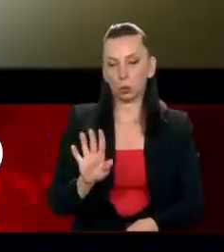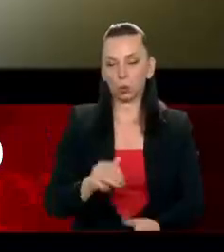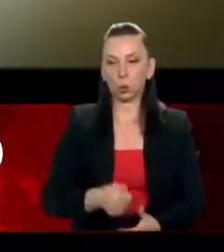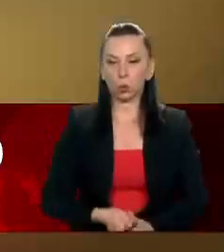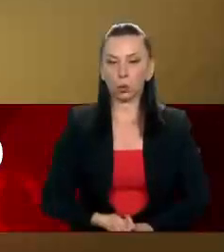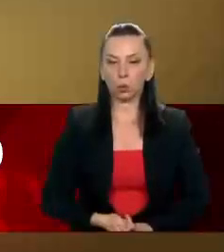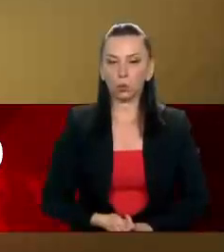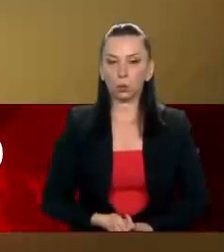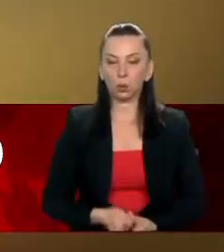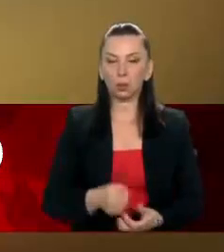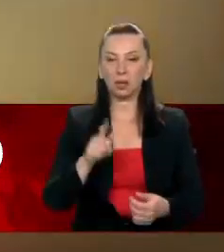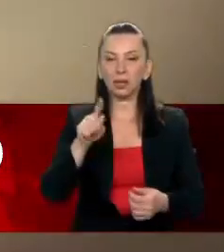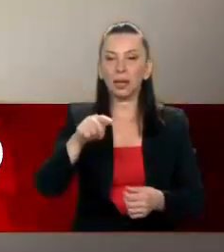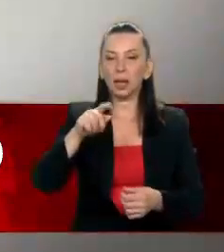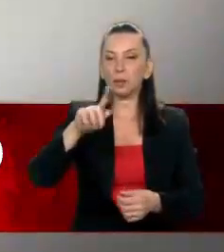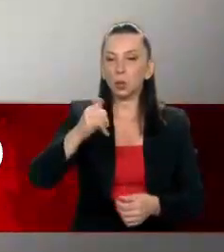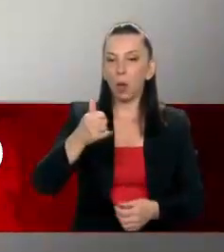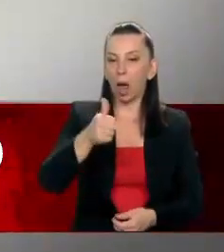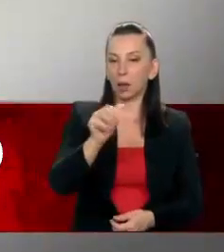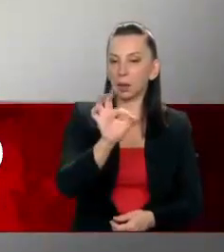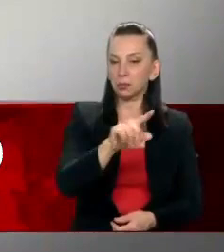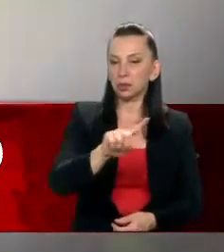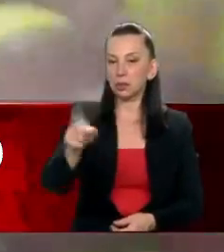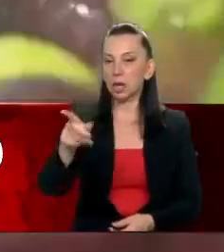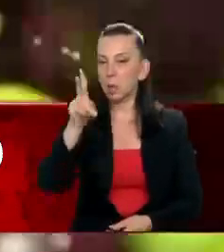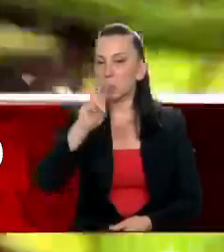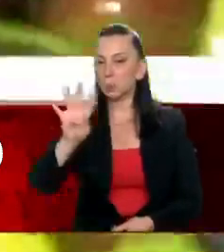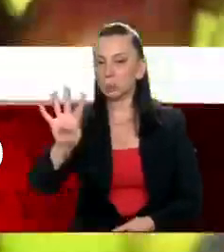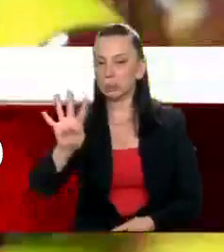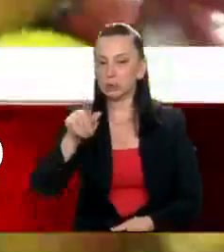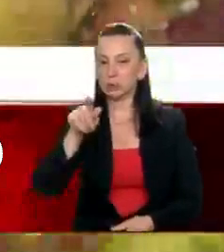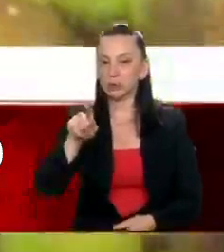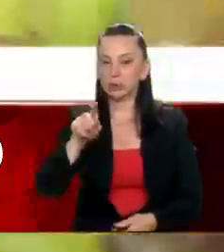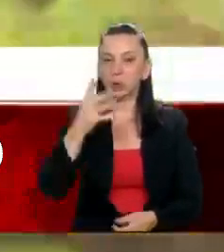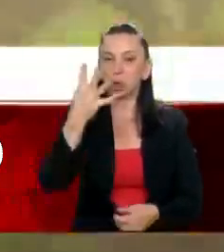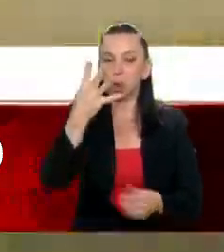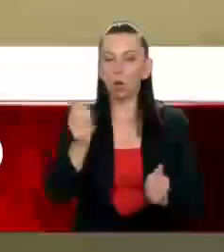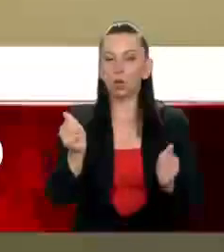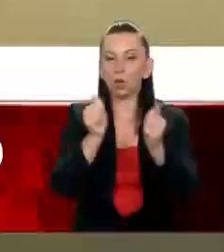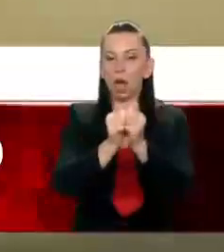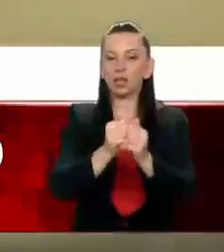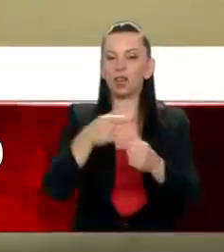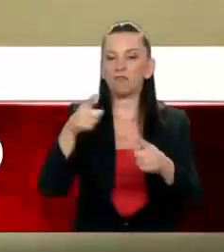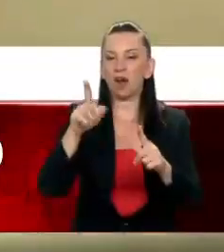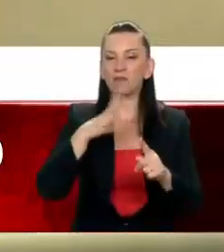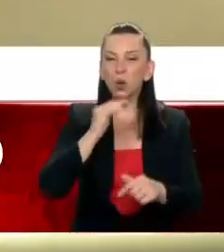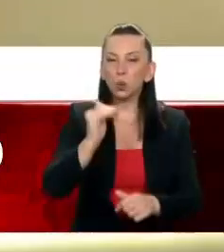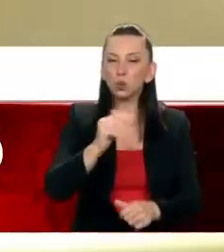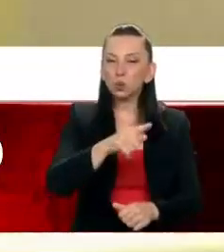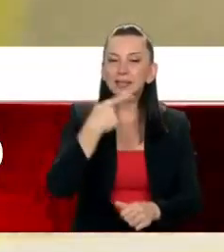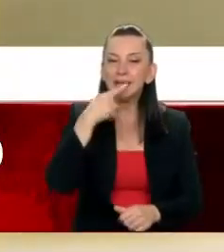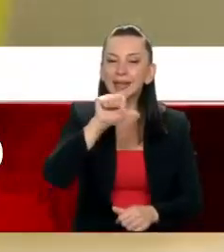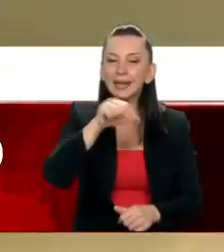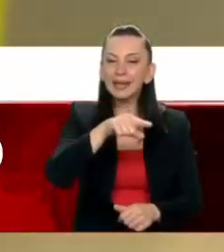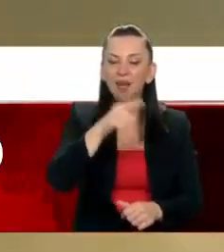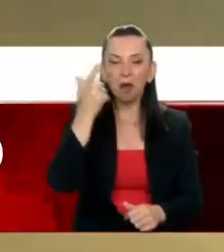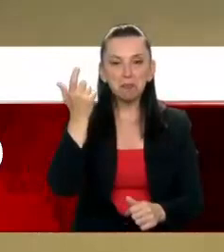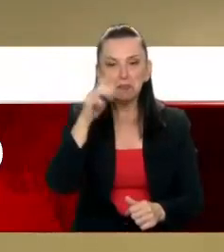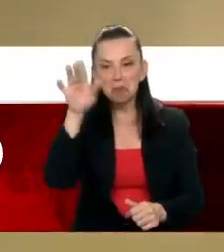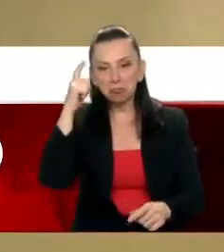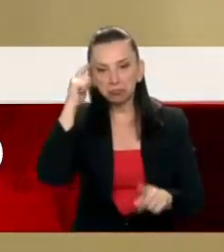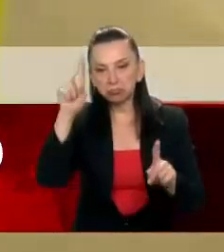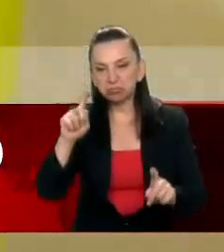garanti vermiyorum. Birinde litresi 60, diğerinde 240 lira. Arada 4 katı fark var. Ucuza satılan zeytinyağlar kafa